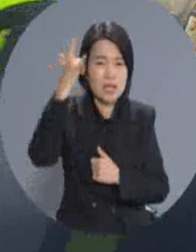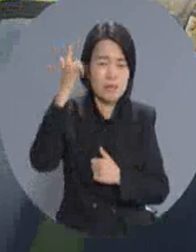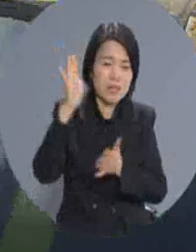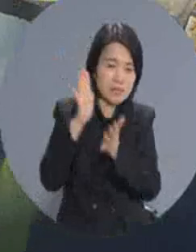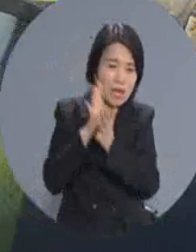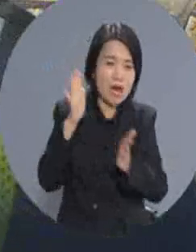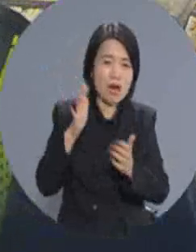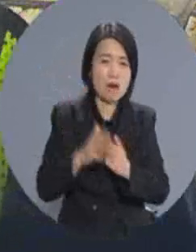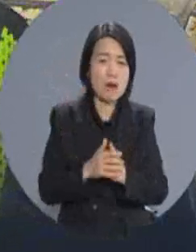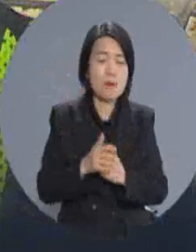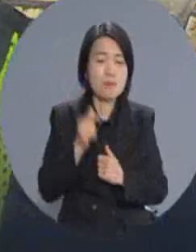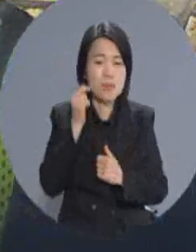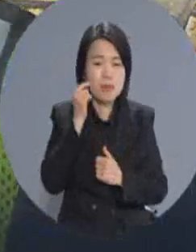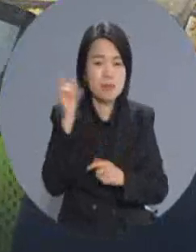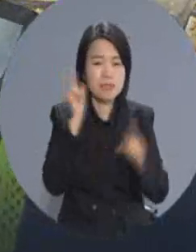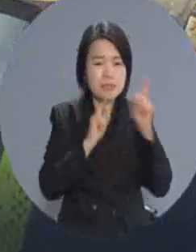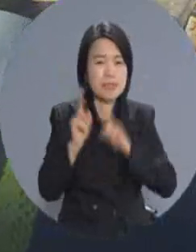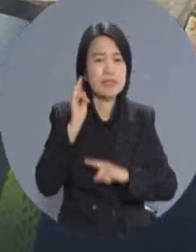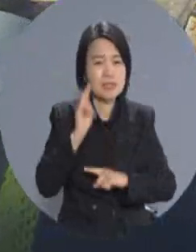따갑고 그러니까